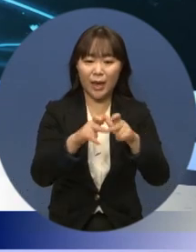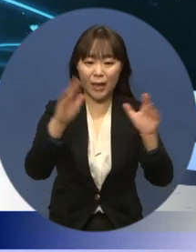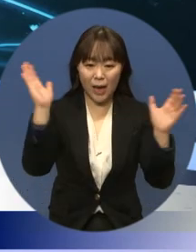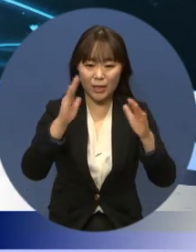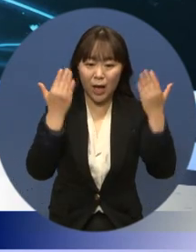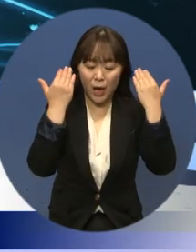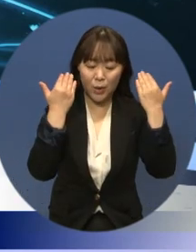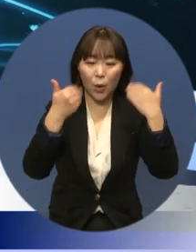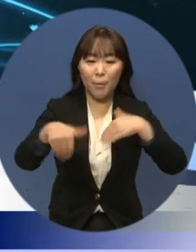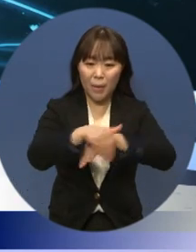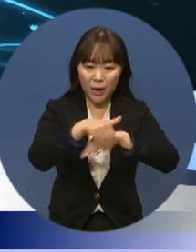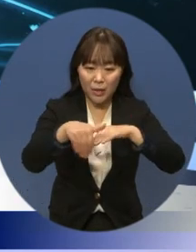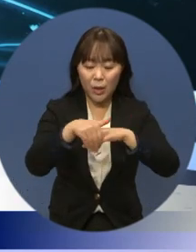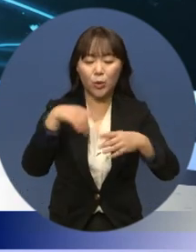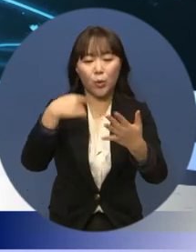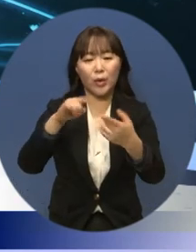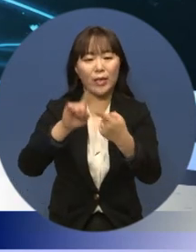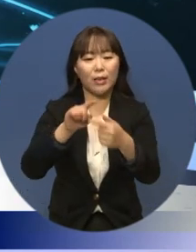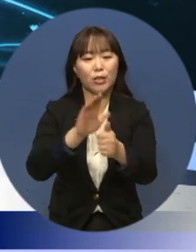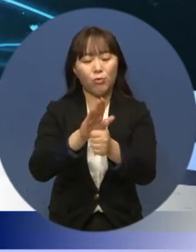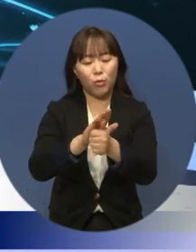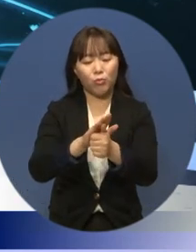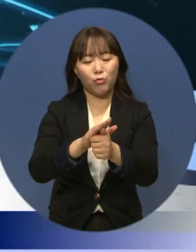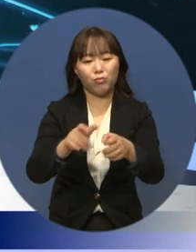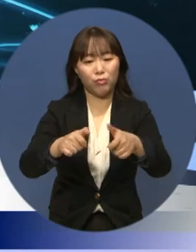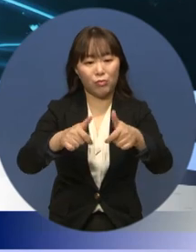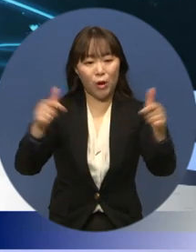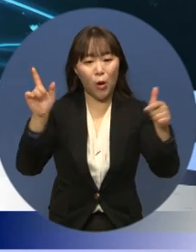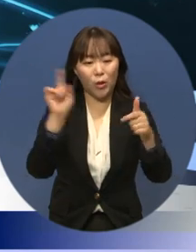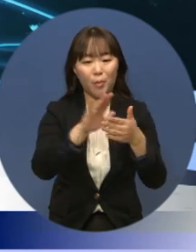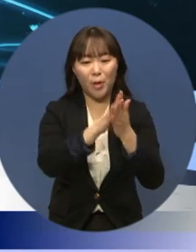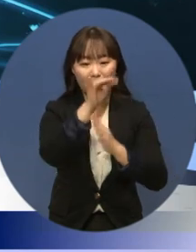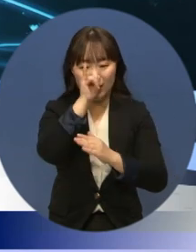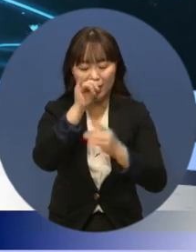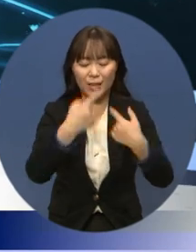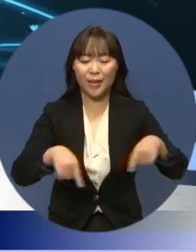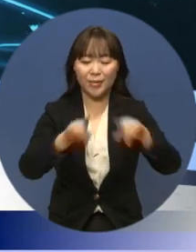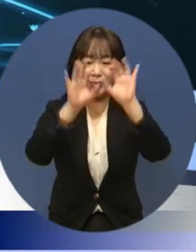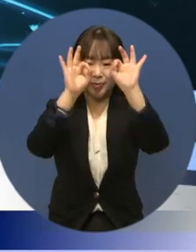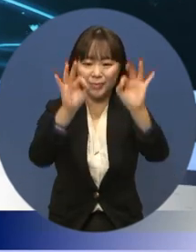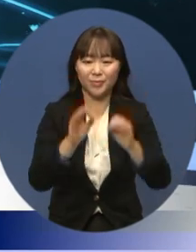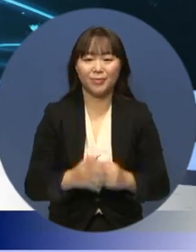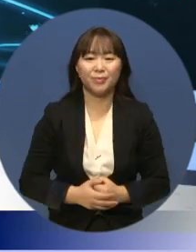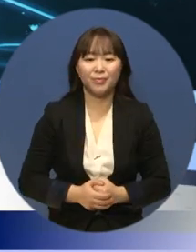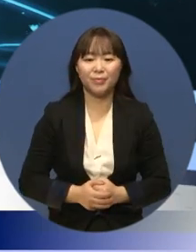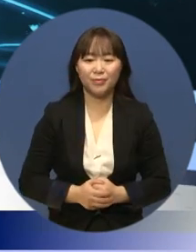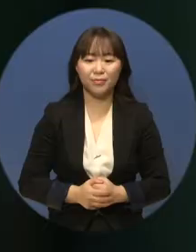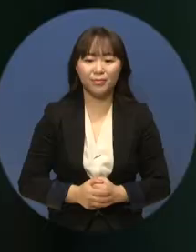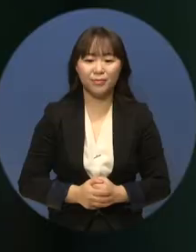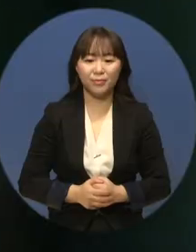학생의 등교와 교육 지원도 강화되는데요. 어떠한 변화가 있는지 정두리 기자가 알아봤습니다.